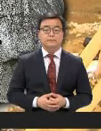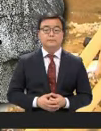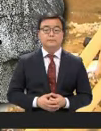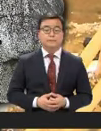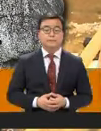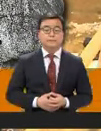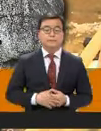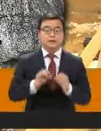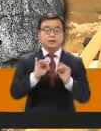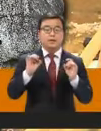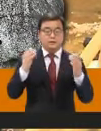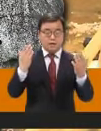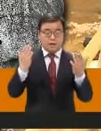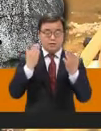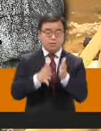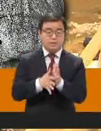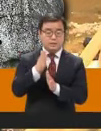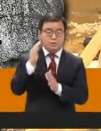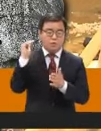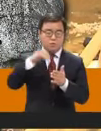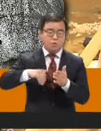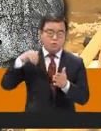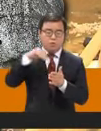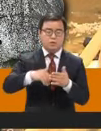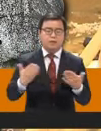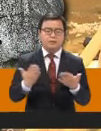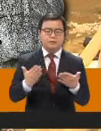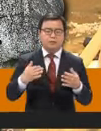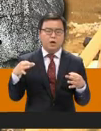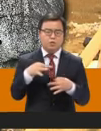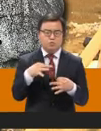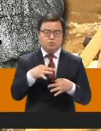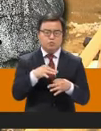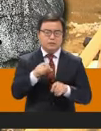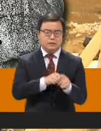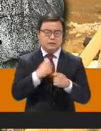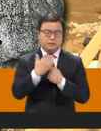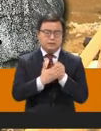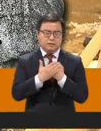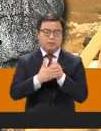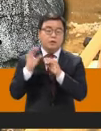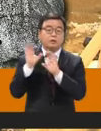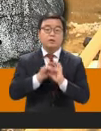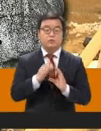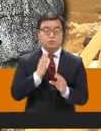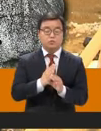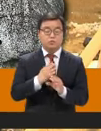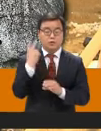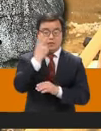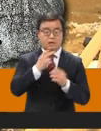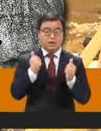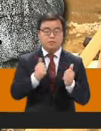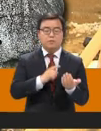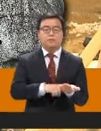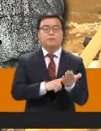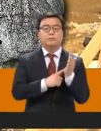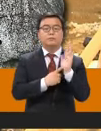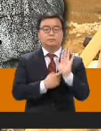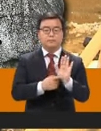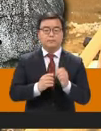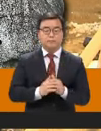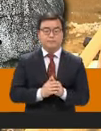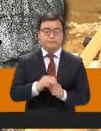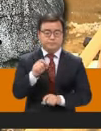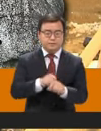네, 가끔 학교의 시설 공사와 관련한 부조리와 특혜가 끊이지 않는 것으로 감사원 감사 결과 드러났습니다.